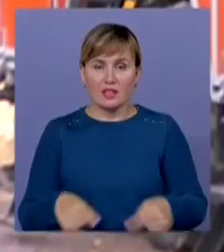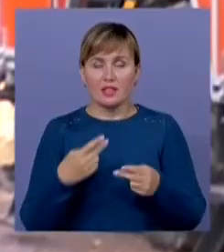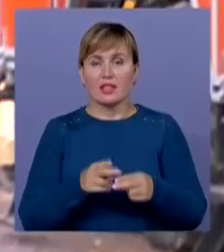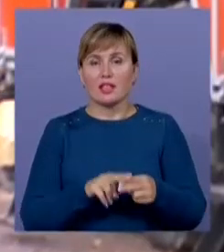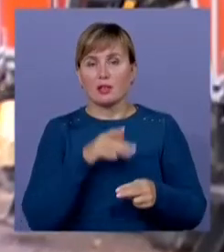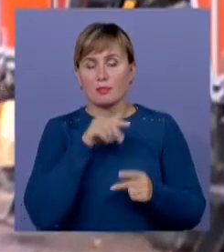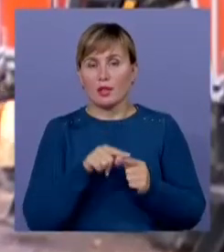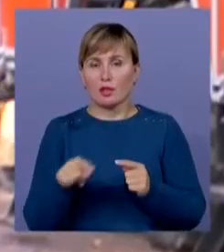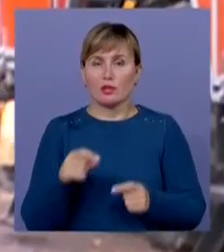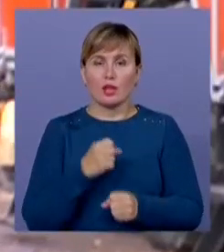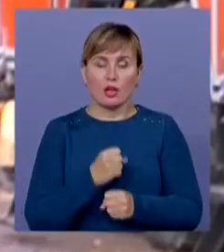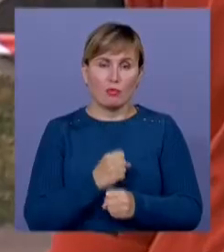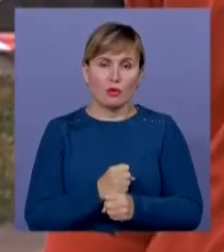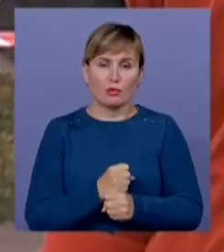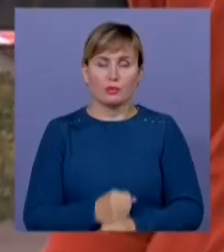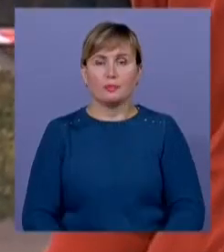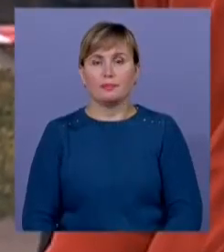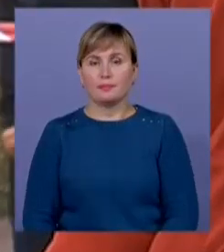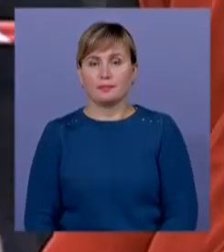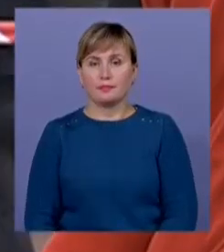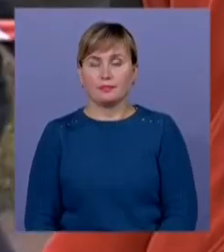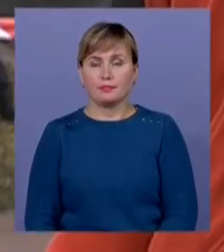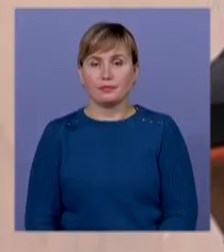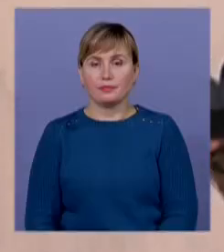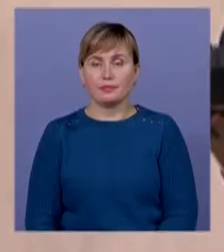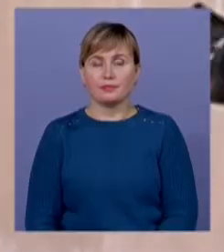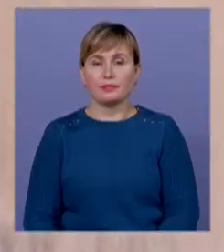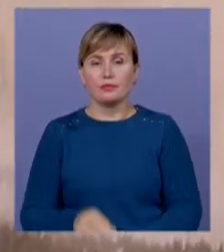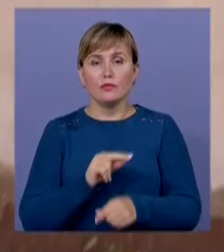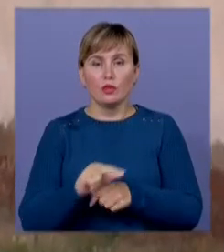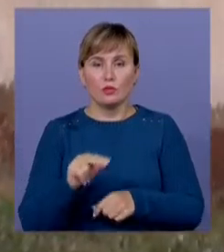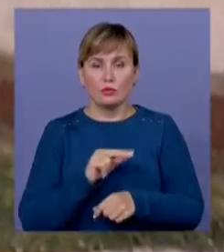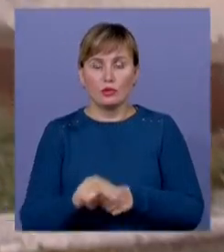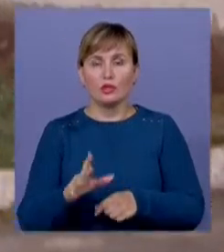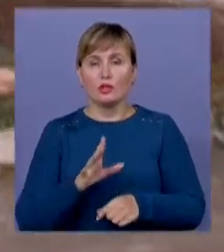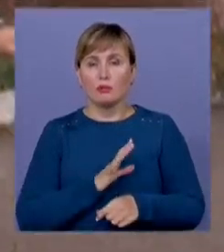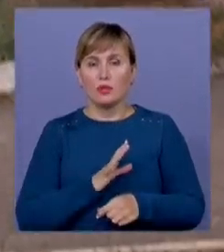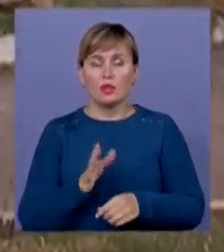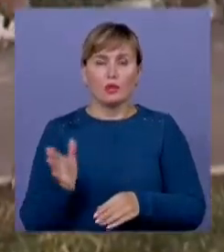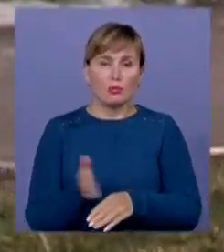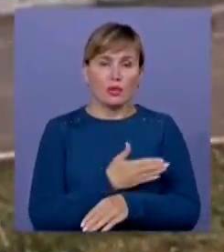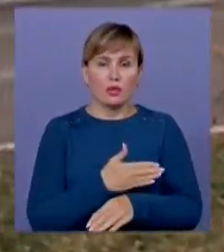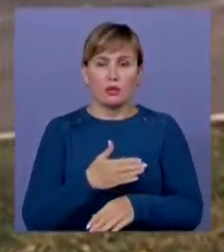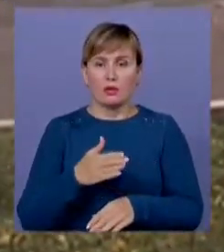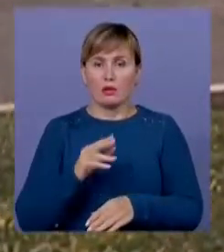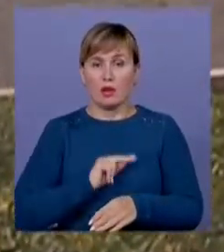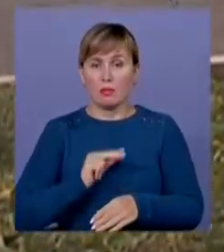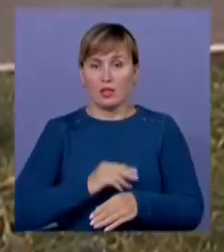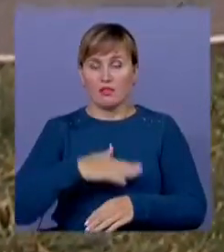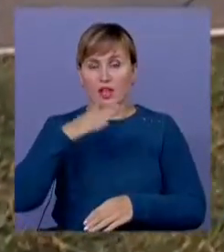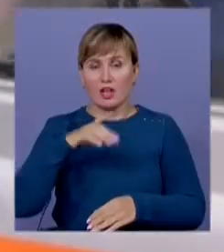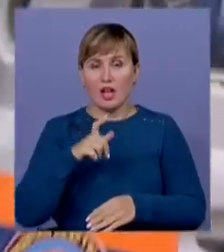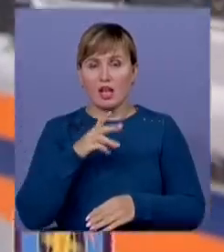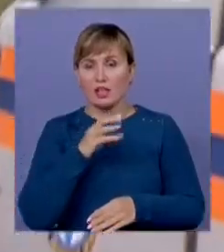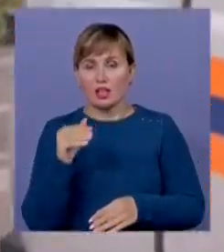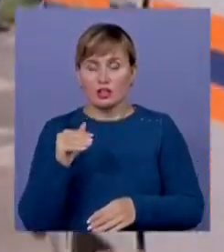период работу котельной. В ходе учения были эвакуированы работники с верхних этажей здания,